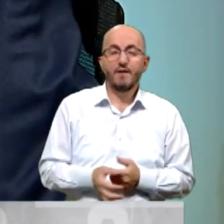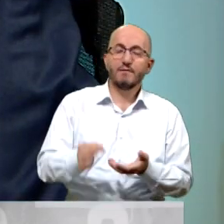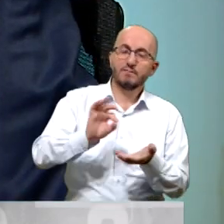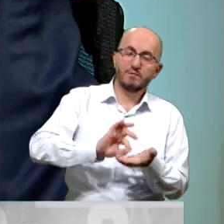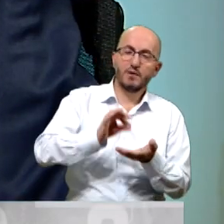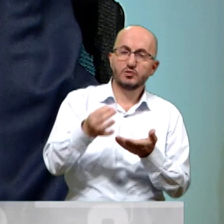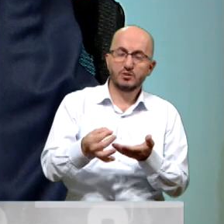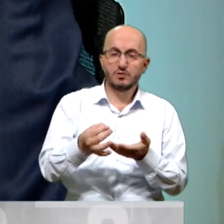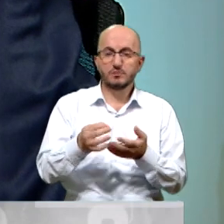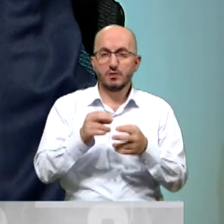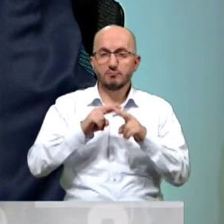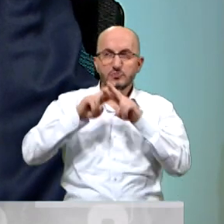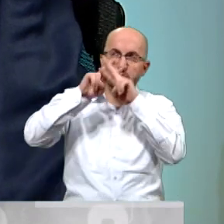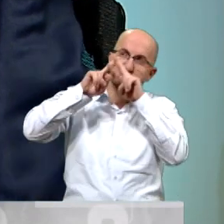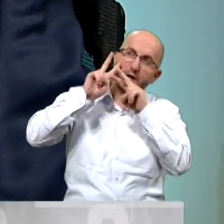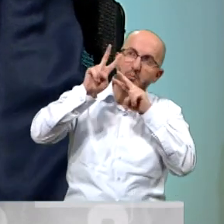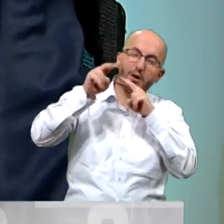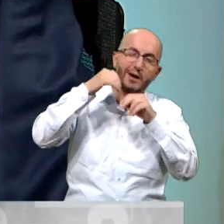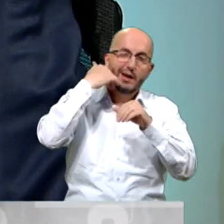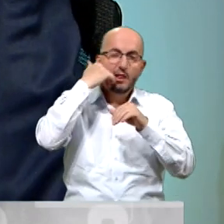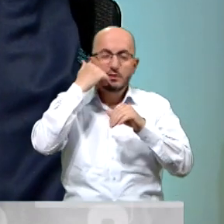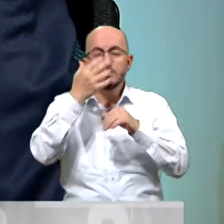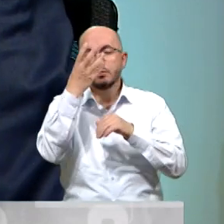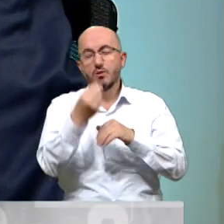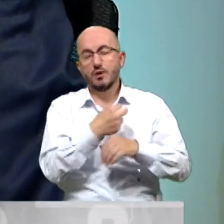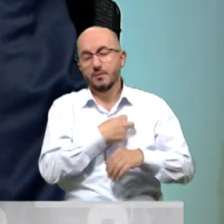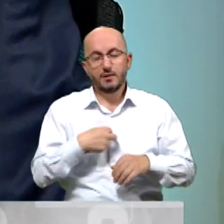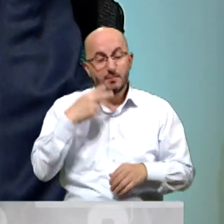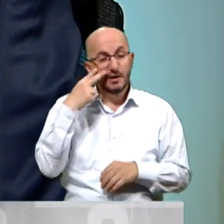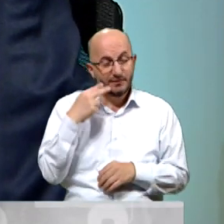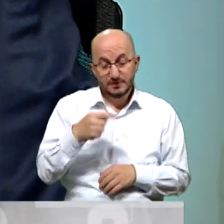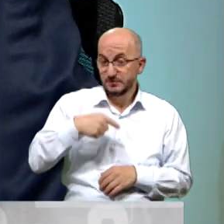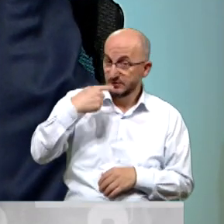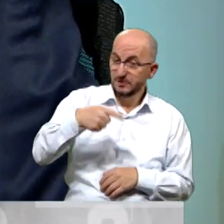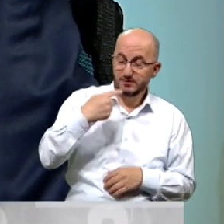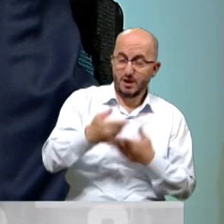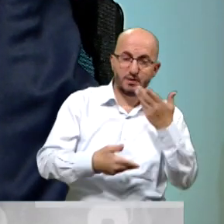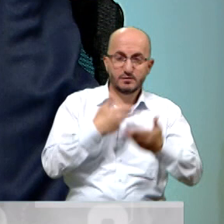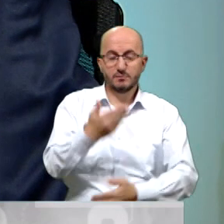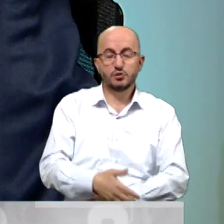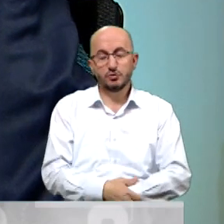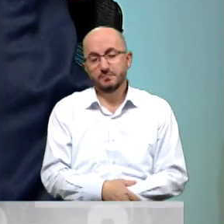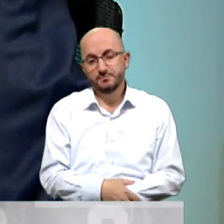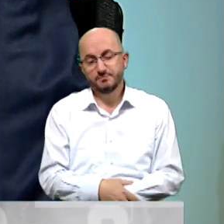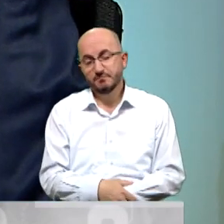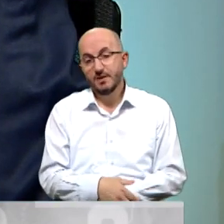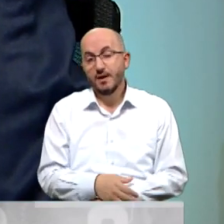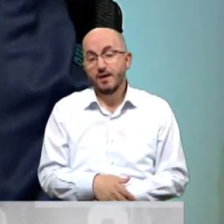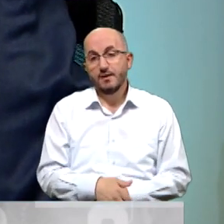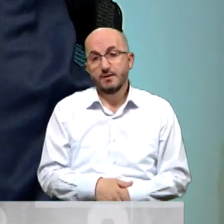da, müneccimlik de, yalancılık olarak Hazreti Peygamber'in dilinde bize ifade edilmiştir. Ama ne